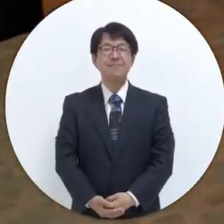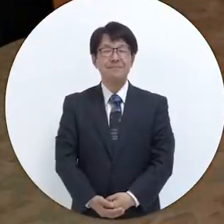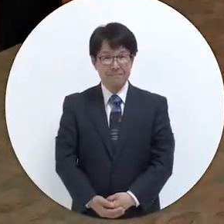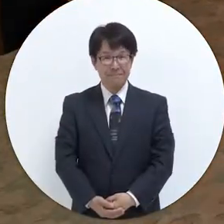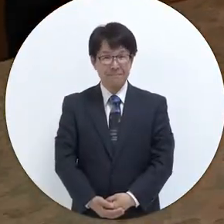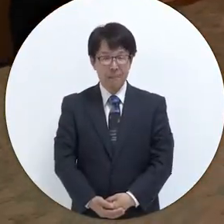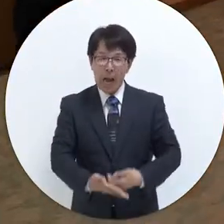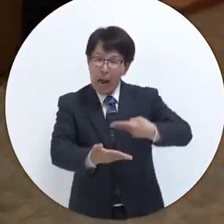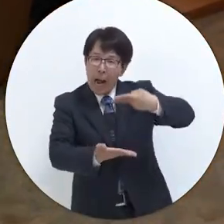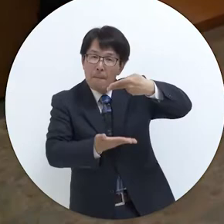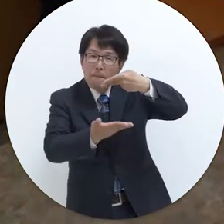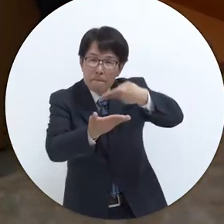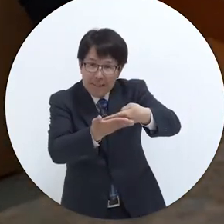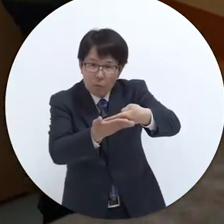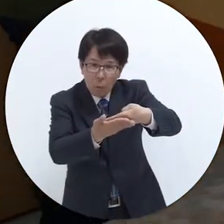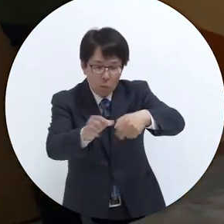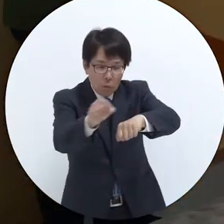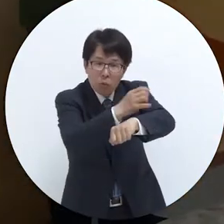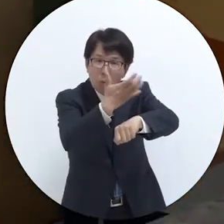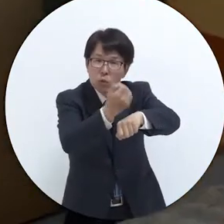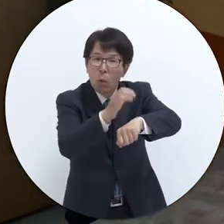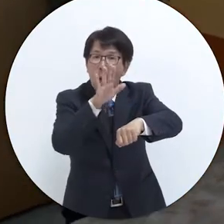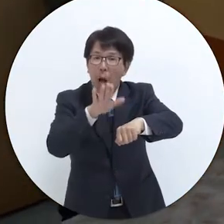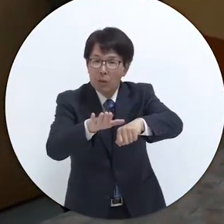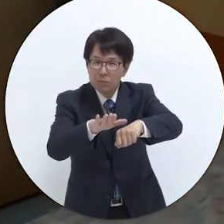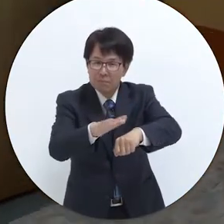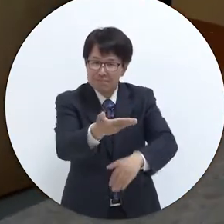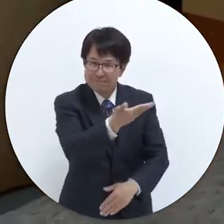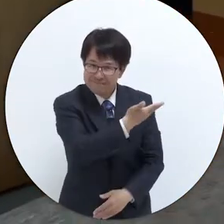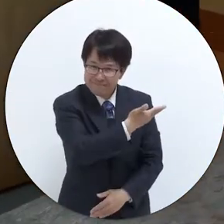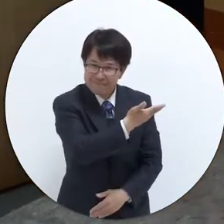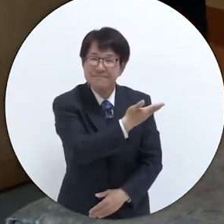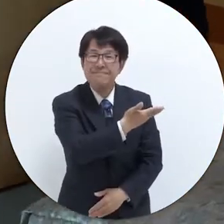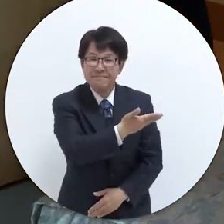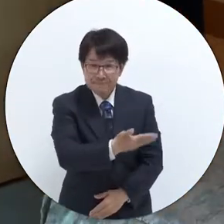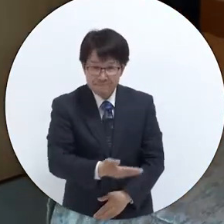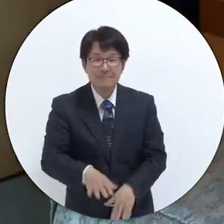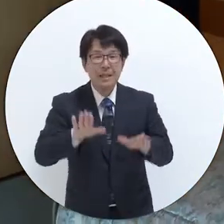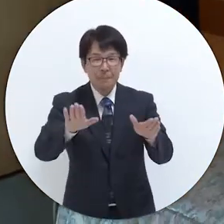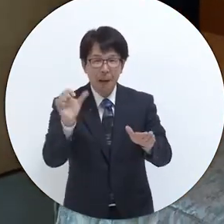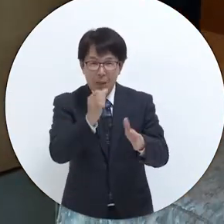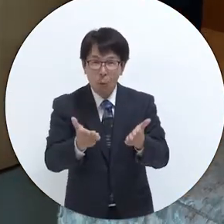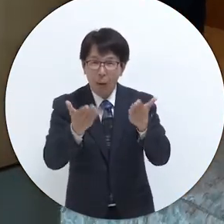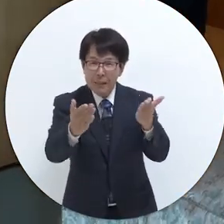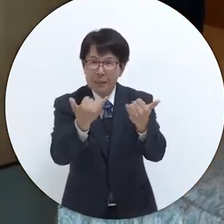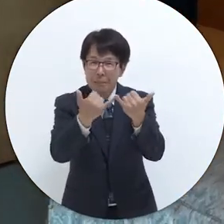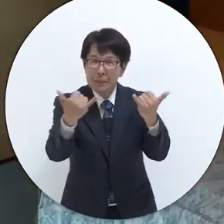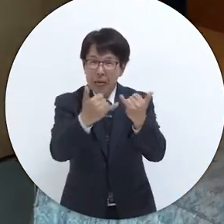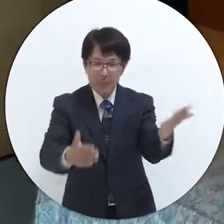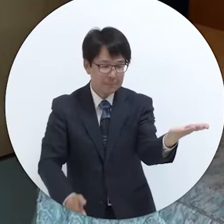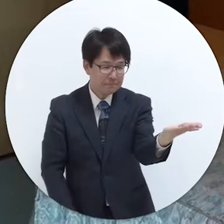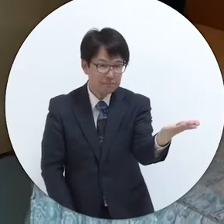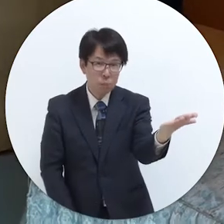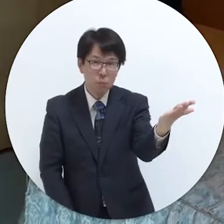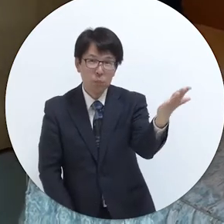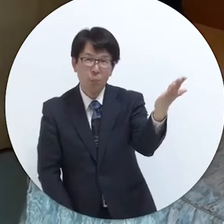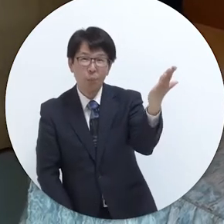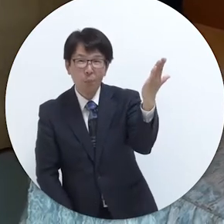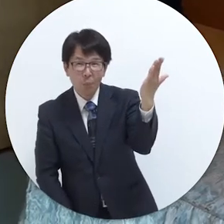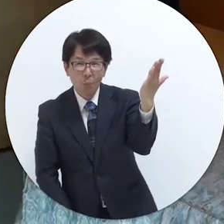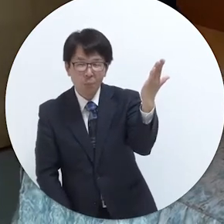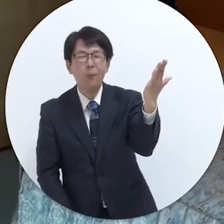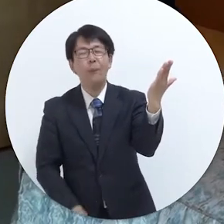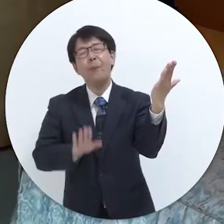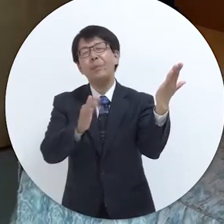こちらのベッドの、特徴なんですけれども、はい、このようにリクライニング式のベッドをご準備させていただいております